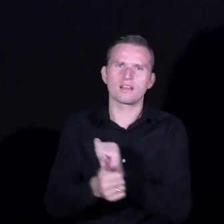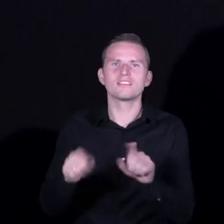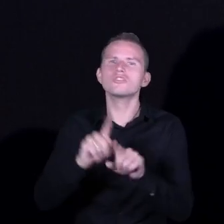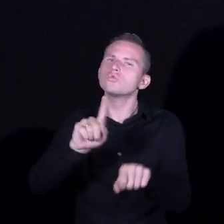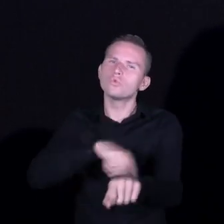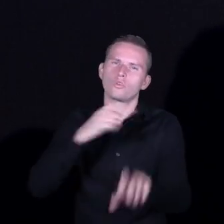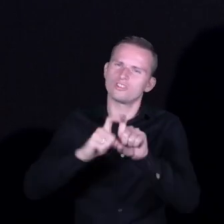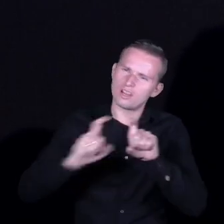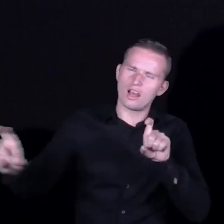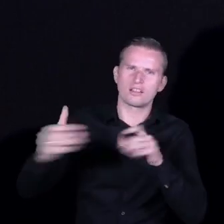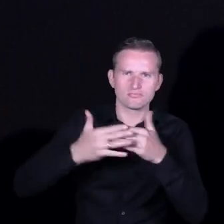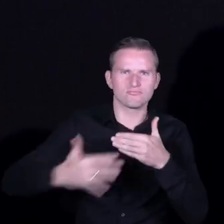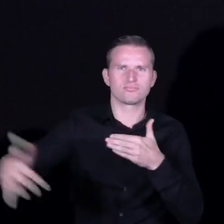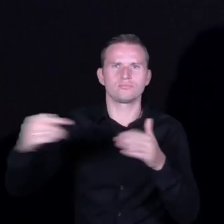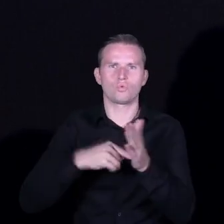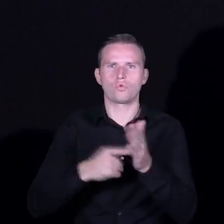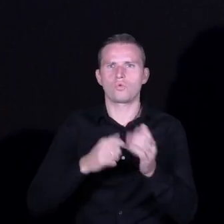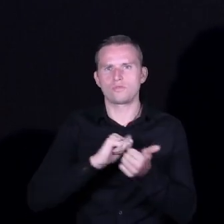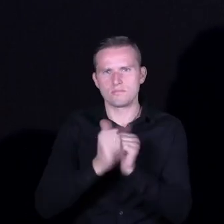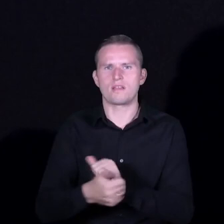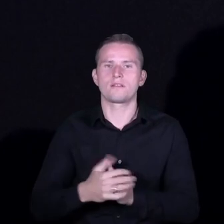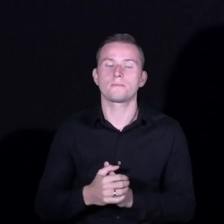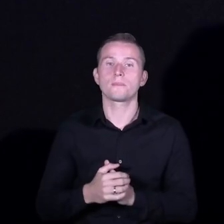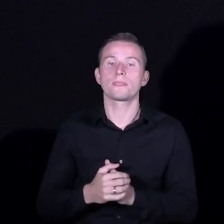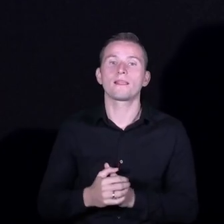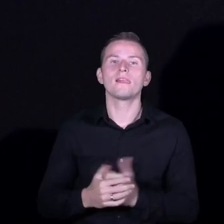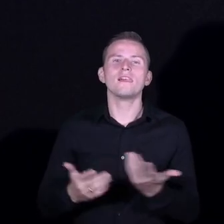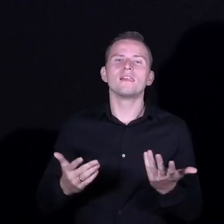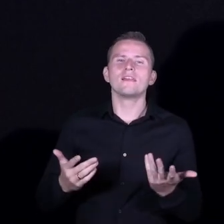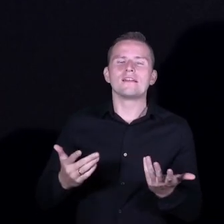długookresowych, ale oczywiście pewne elementy można z tego projektu